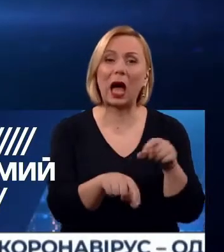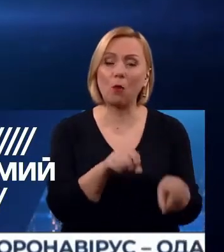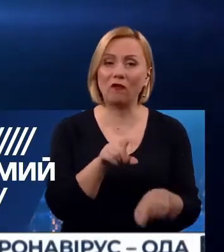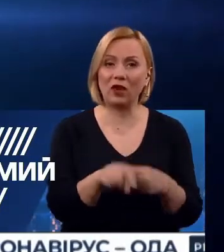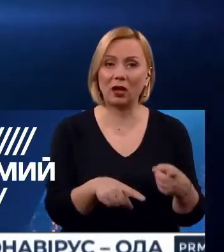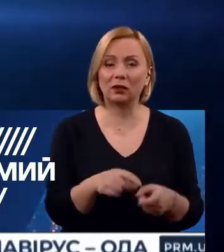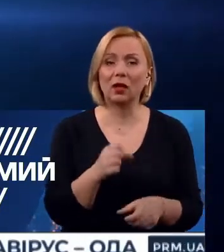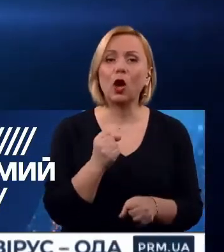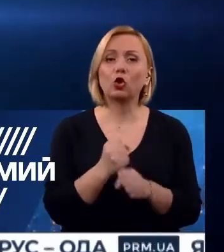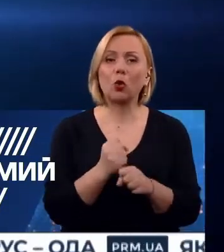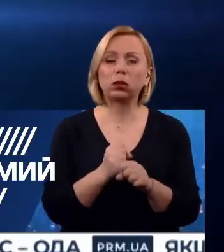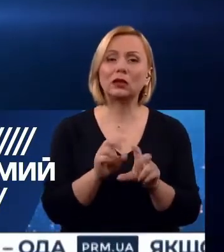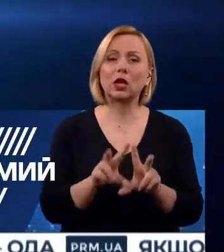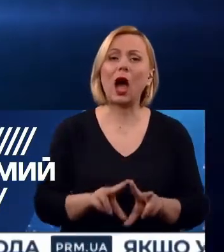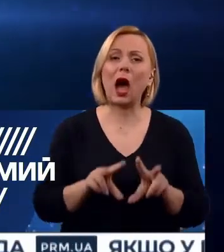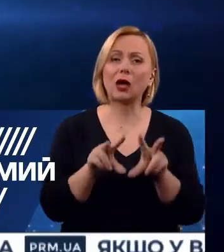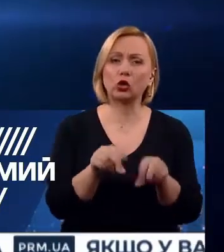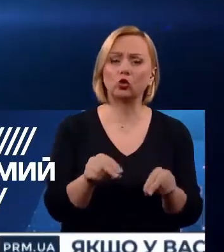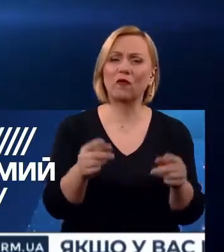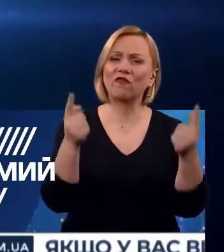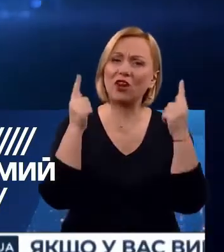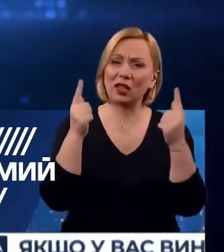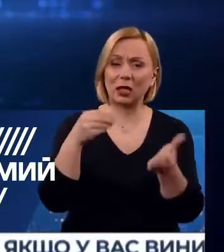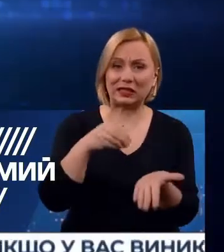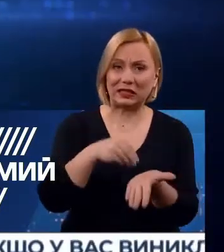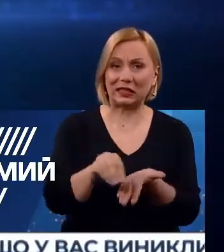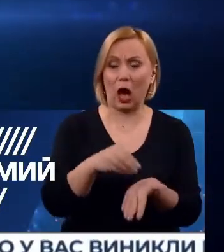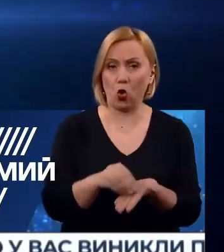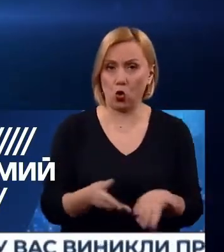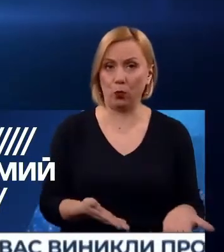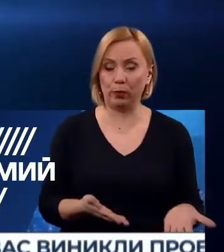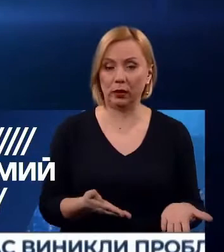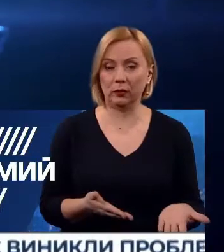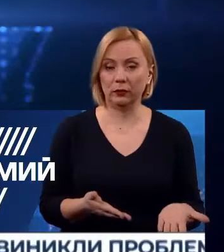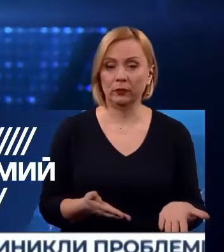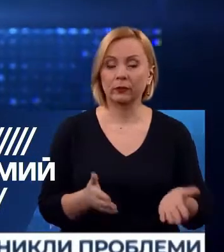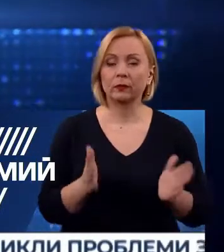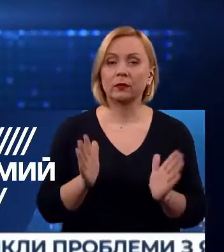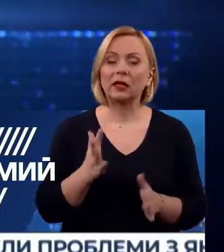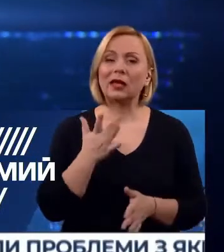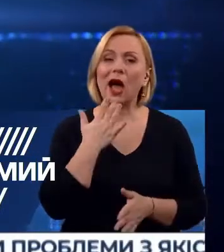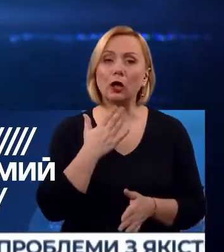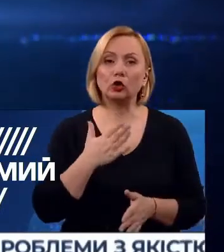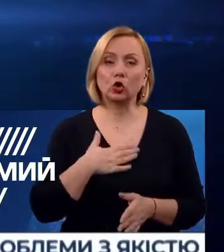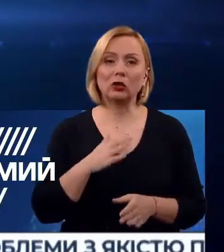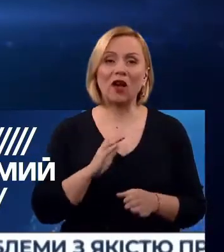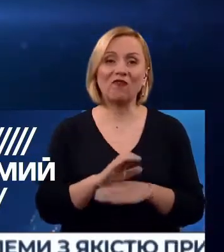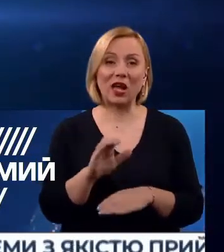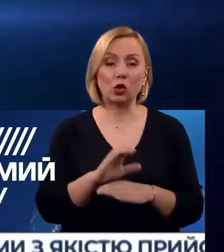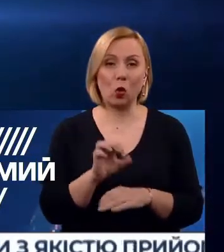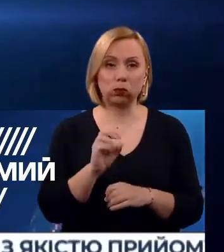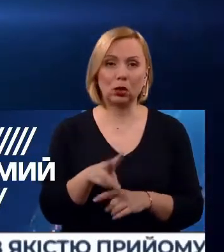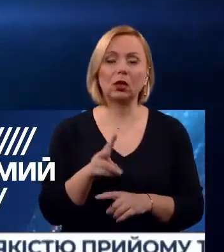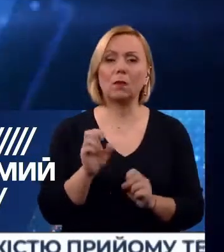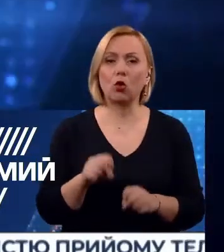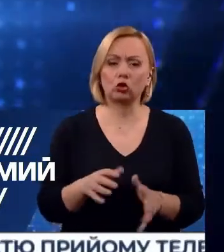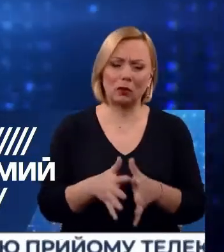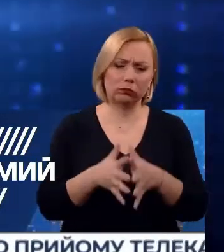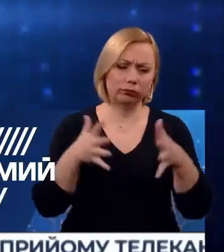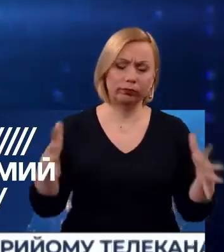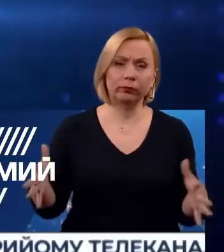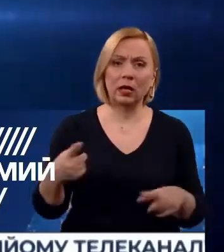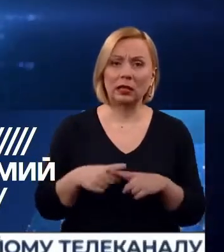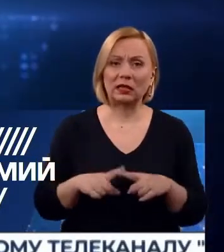робити гарантовані величезні закупки. Тому що лише національний виробник може розгортати, масштабувати це